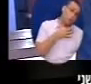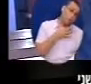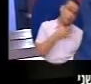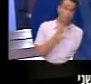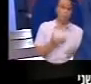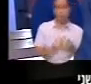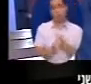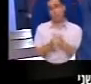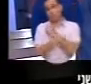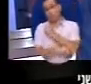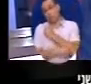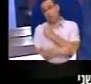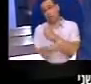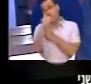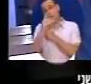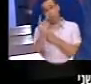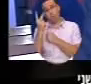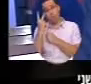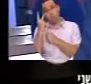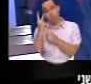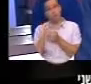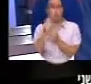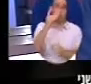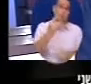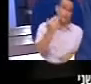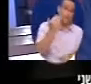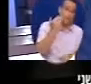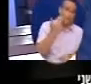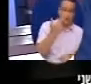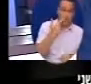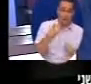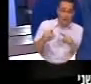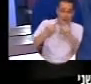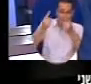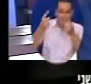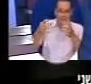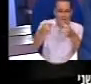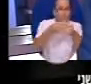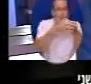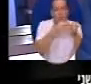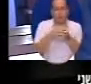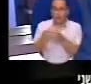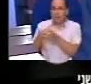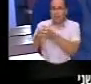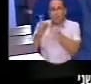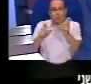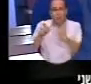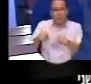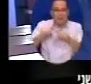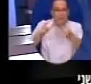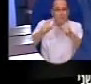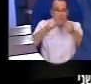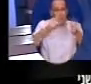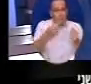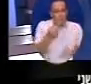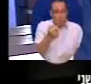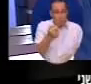להיות סטודנט מדרום קוריאה ומדרום אמריקה. זאת אומרת, האחר, קבוצות המיעוט הללו, הן מראש